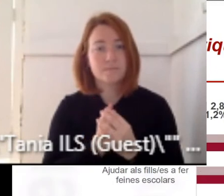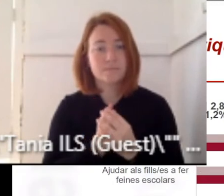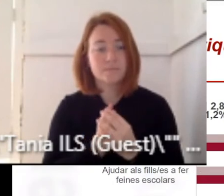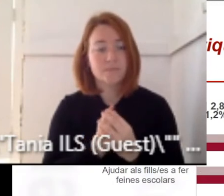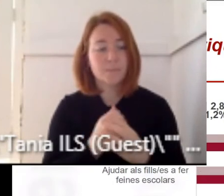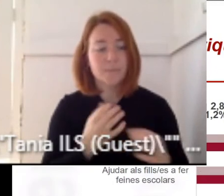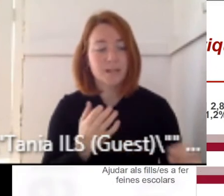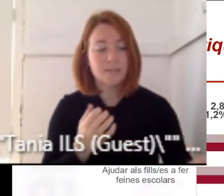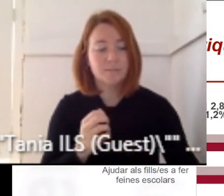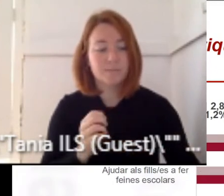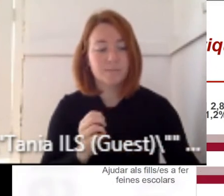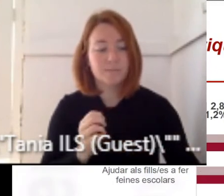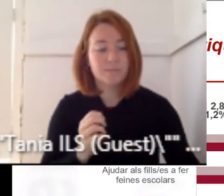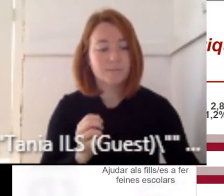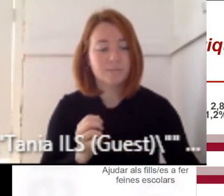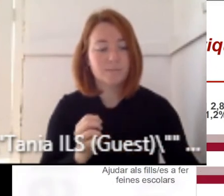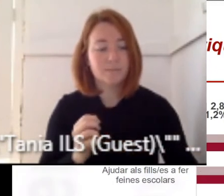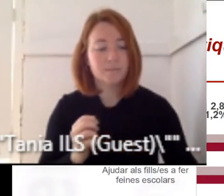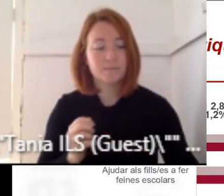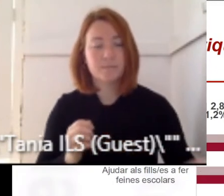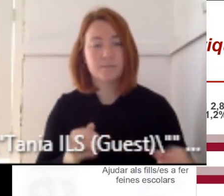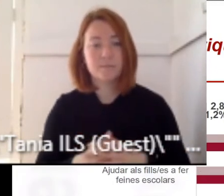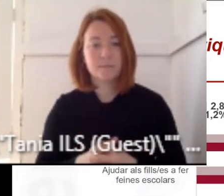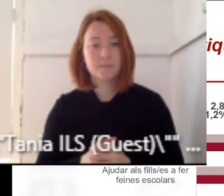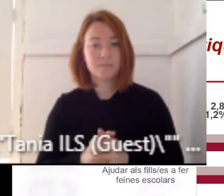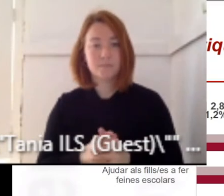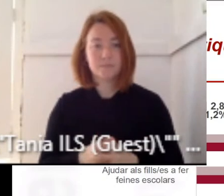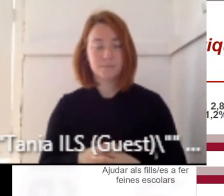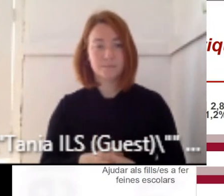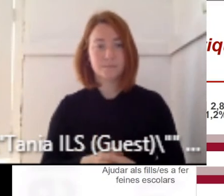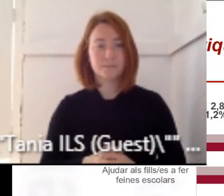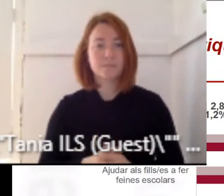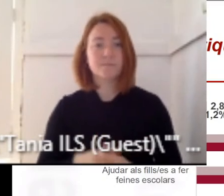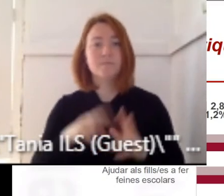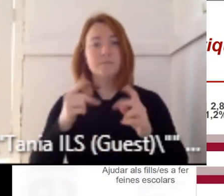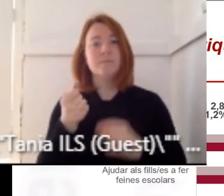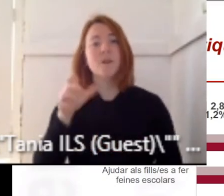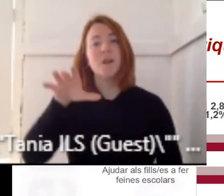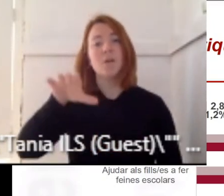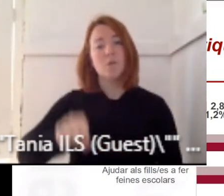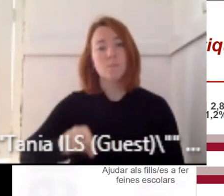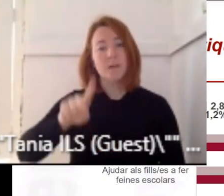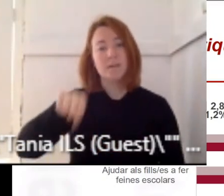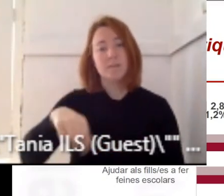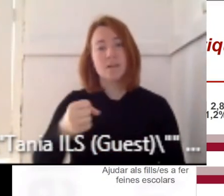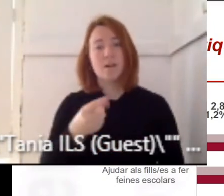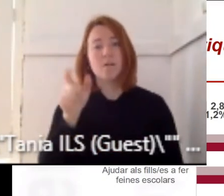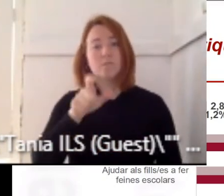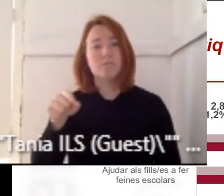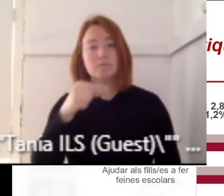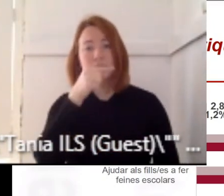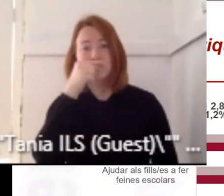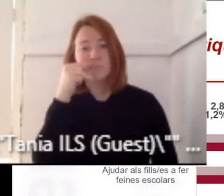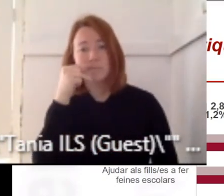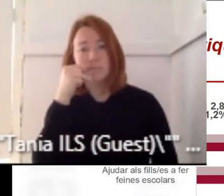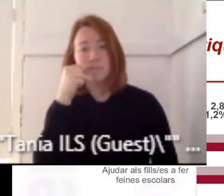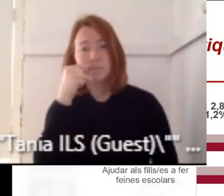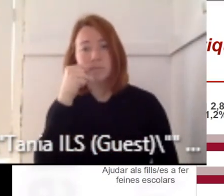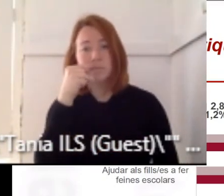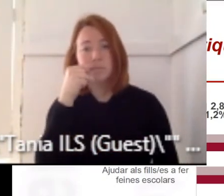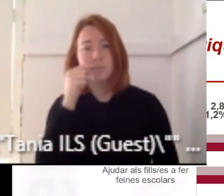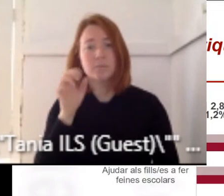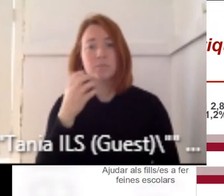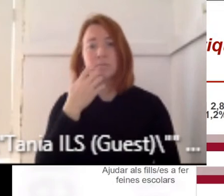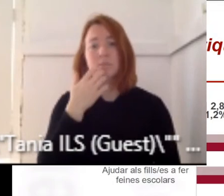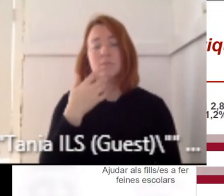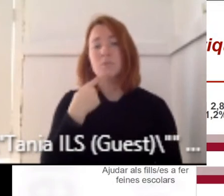aquesta tasca, diguem, d'anar a comprar, que va ser també més agraïda, no? Perquè permetia fins i tot en els moments d'un confinament